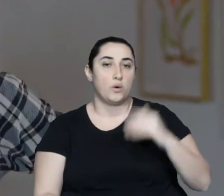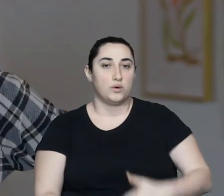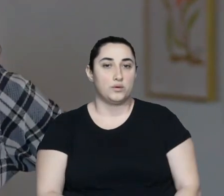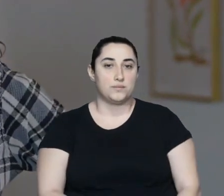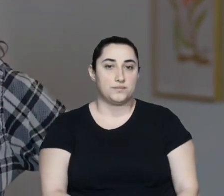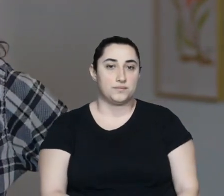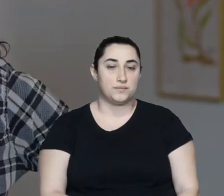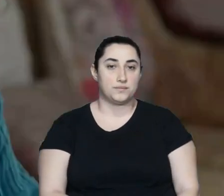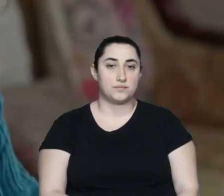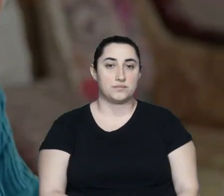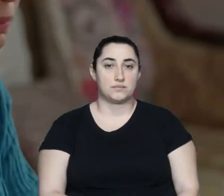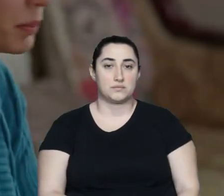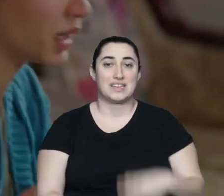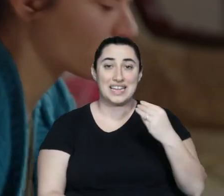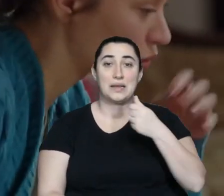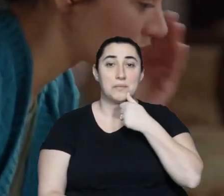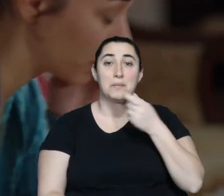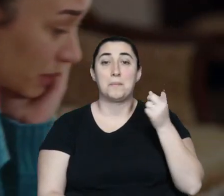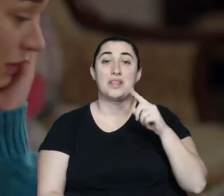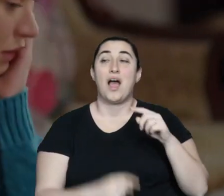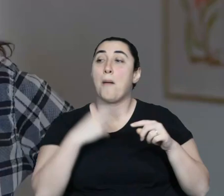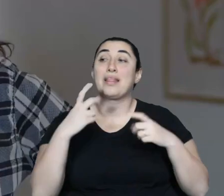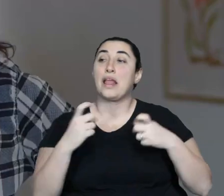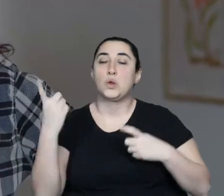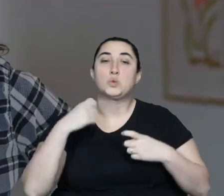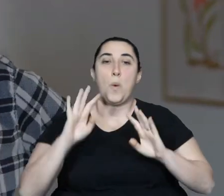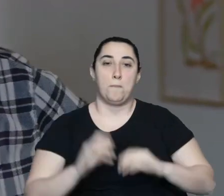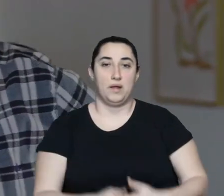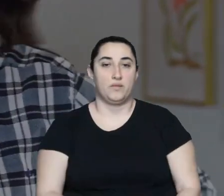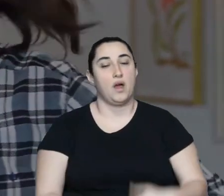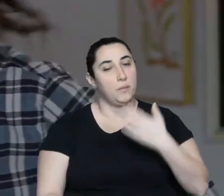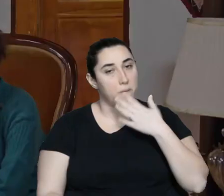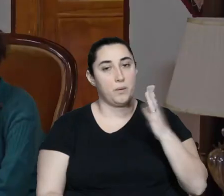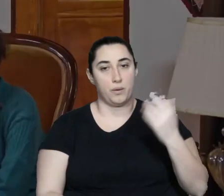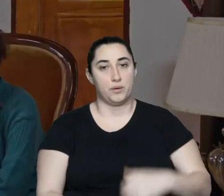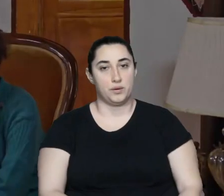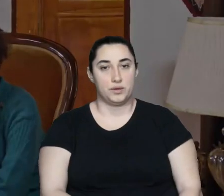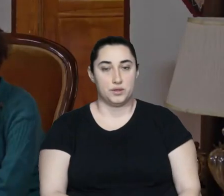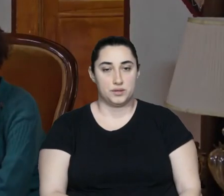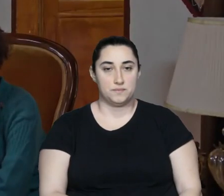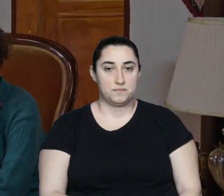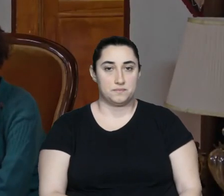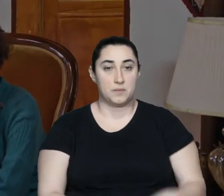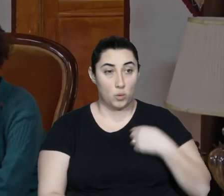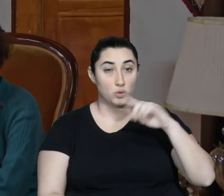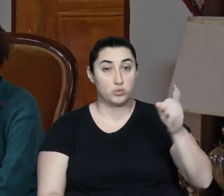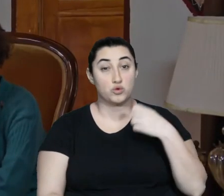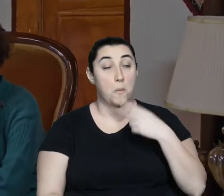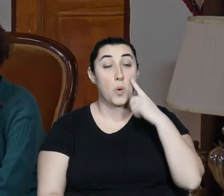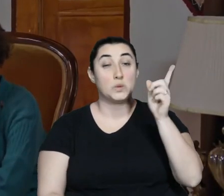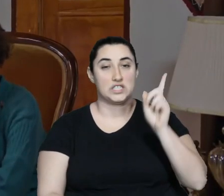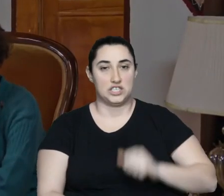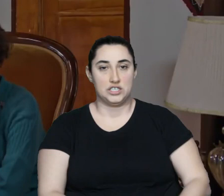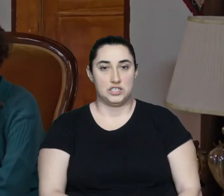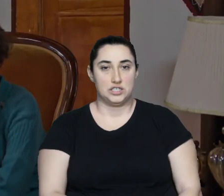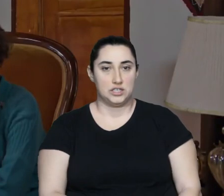yok. Arama yaptı. İyi ki babam bir daha sormadı ablamı. Yok. Bir elime geçireyim var ya duman edeceğim seni